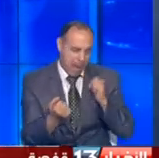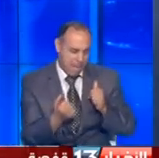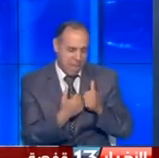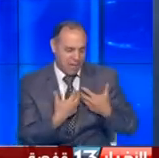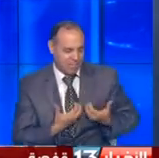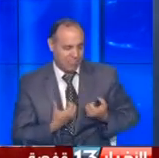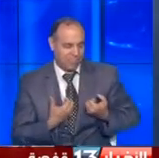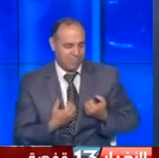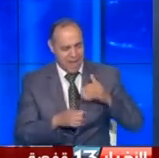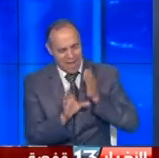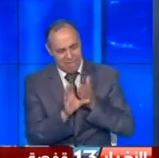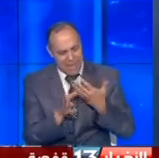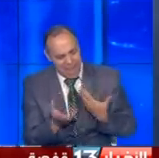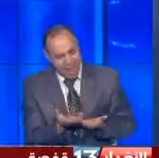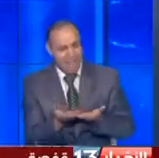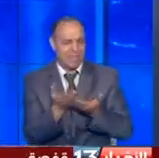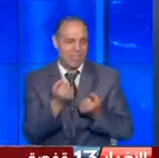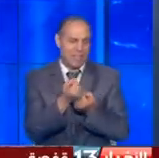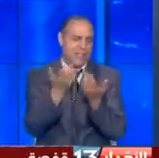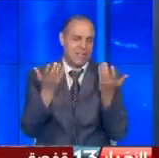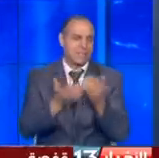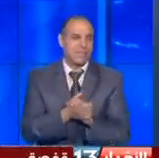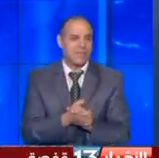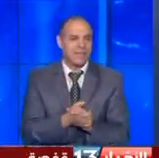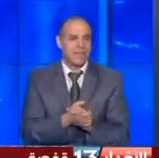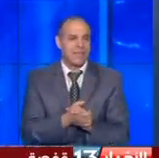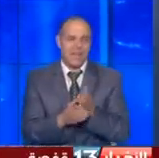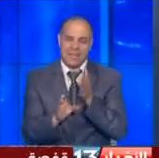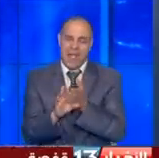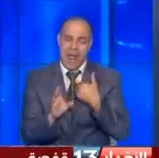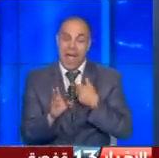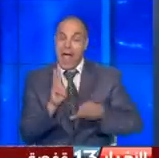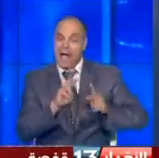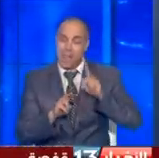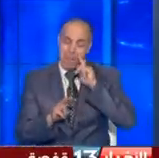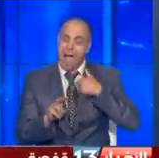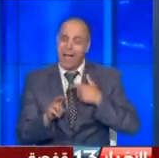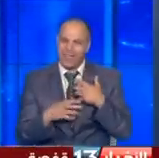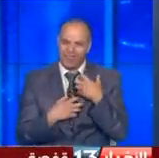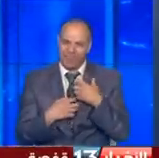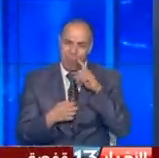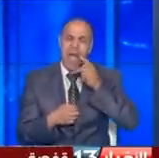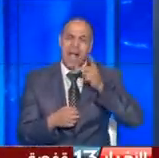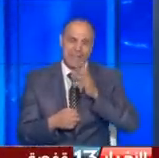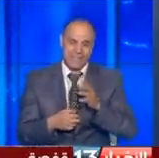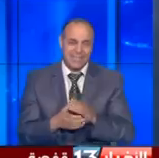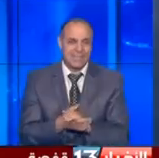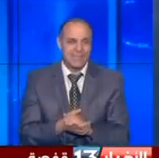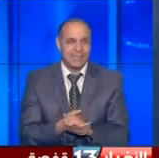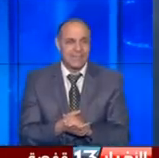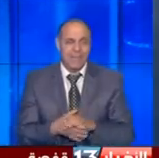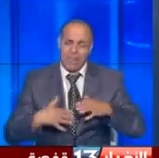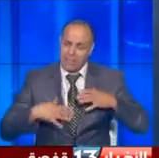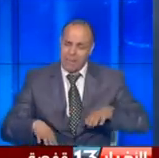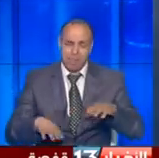معناها امور نفسيه اكثر شيء معناها امور نفسيه اللي نحن اكثر نعرفوا مش طيب الولي هو اللي يعدي ما عادش تصير تعبنا